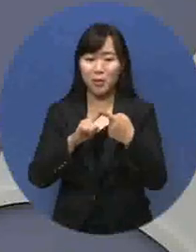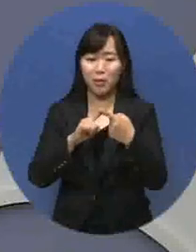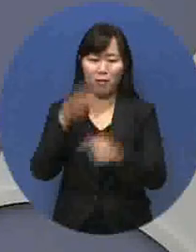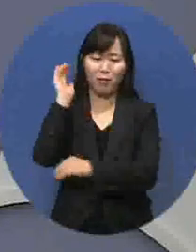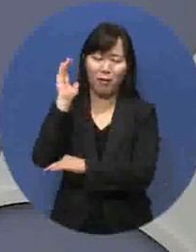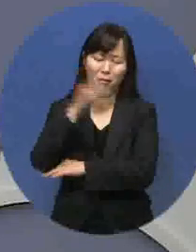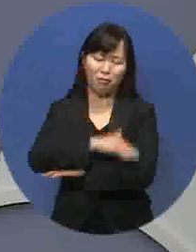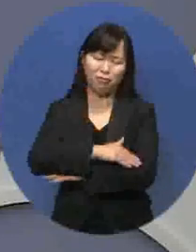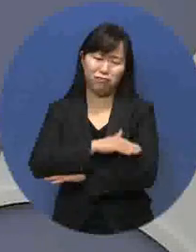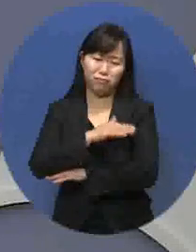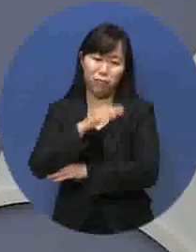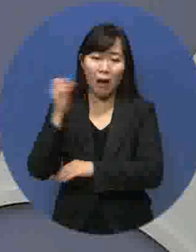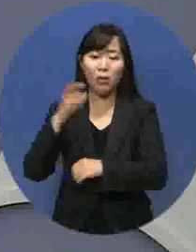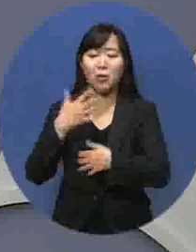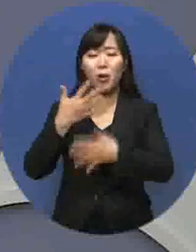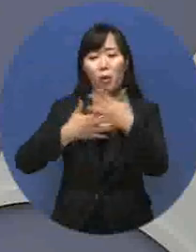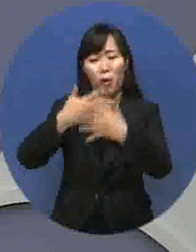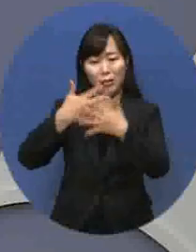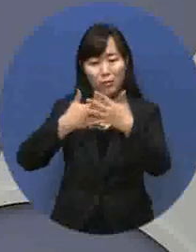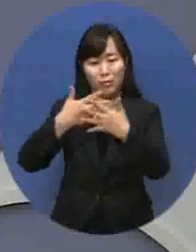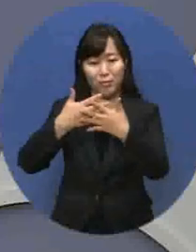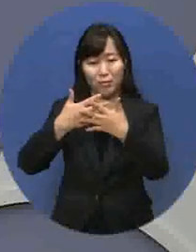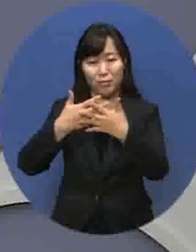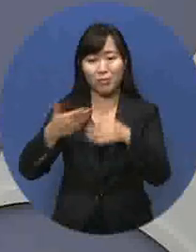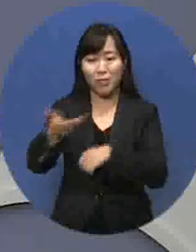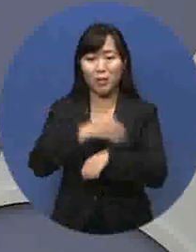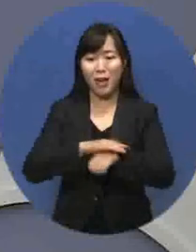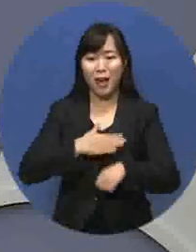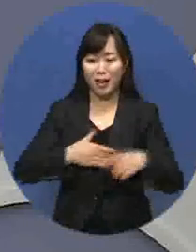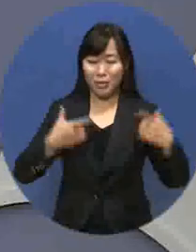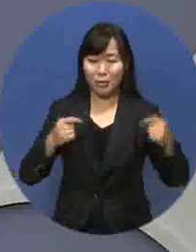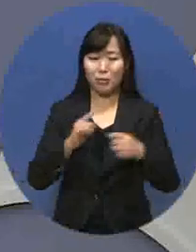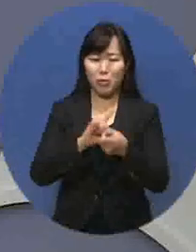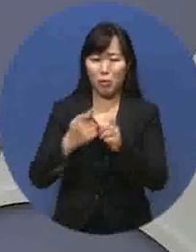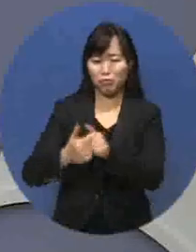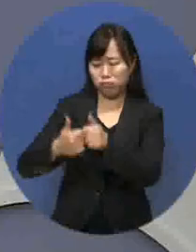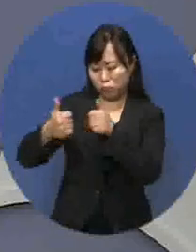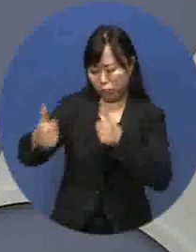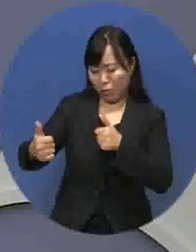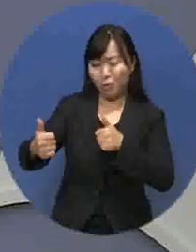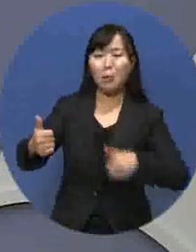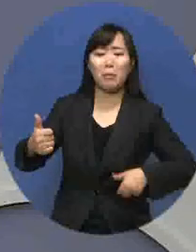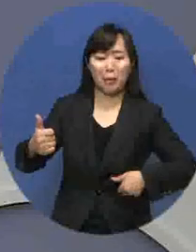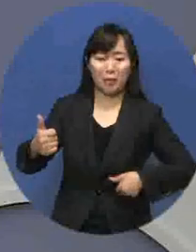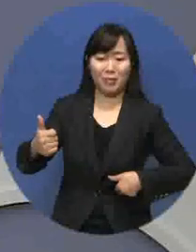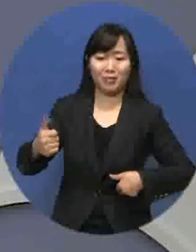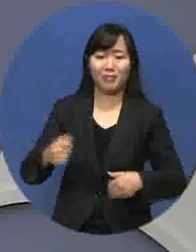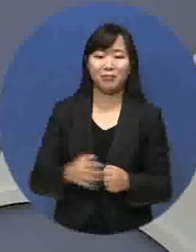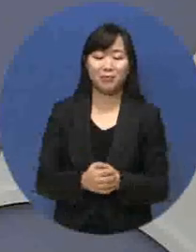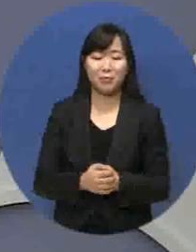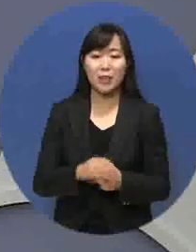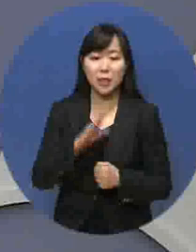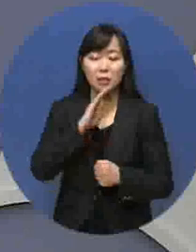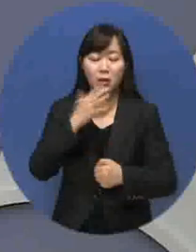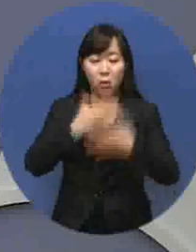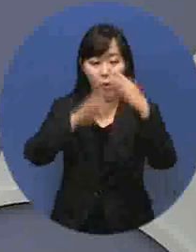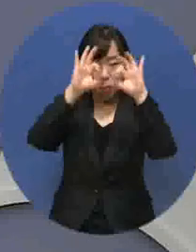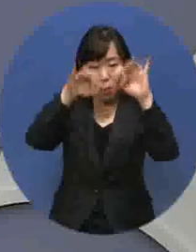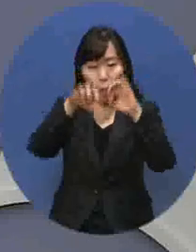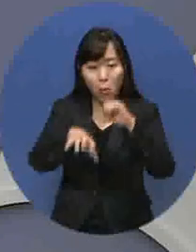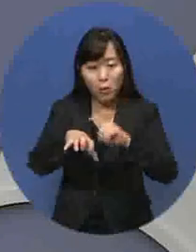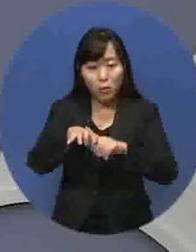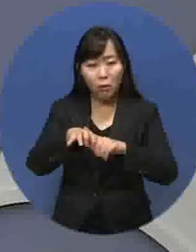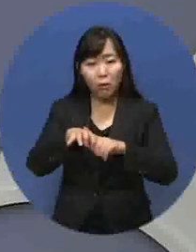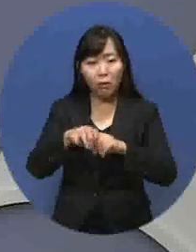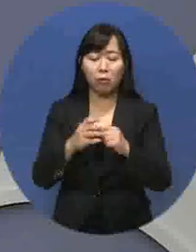계시고 영화도 사실 뭐 아시다시피 거리 두기도 그렇죠. 해야 되고 실제로 지금 극장 같은 경우는